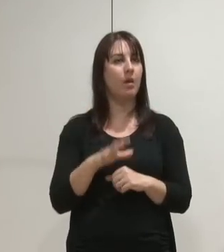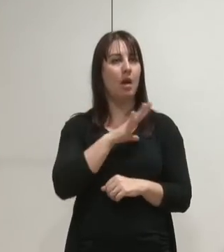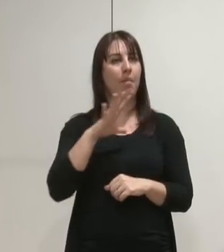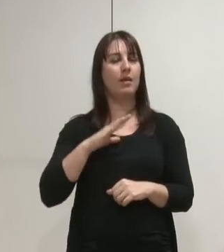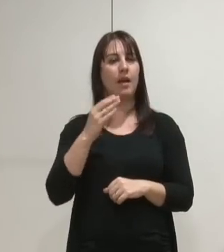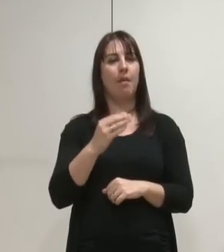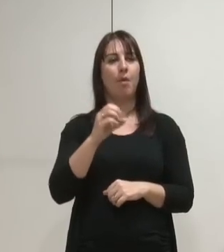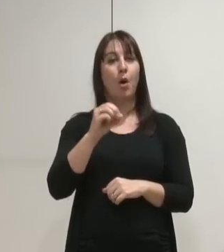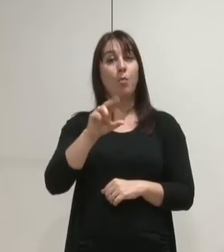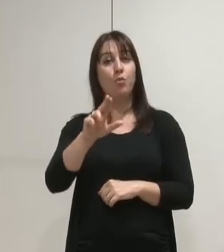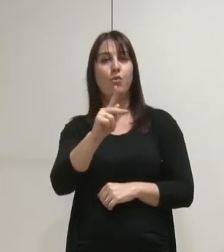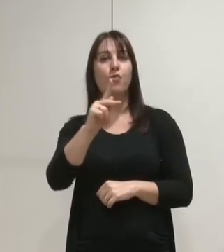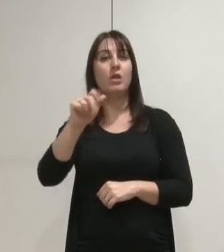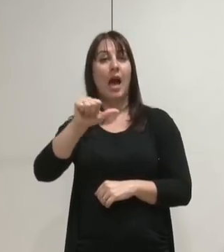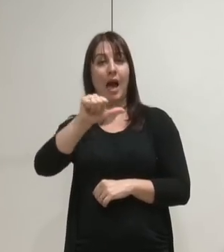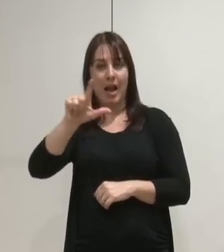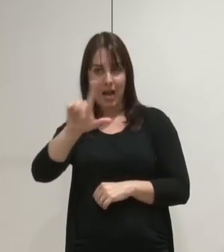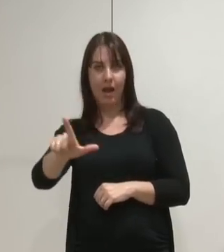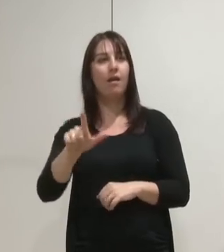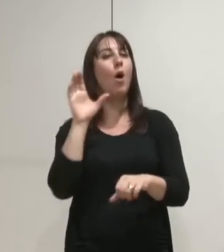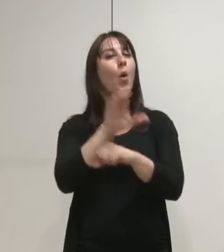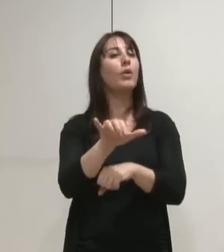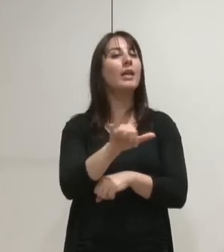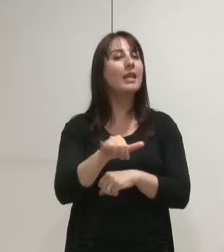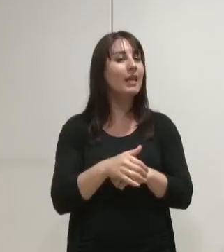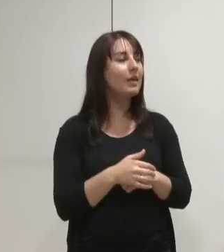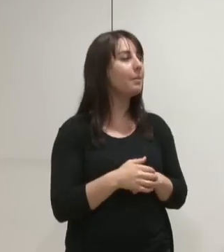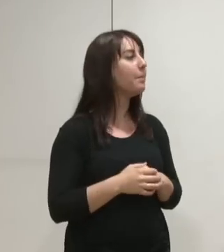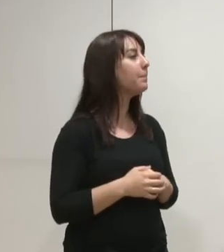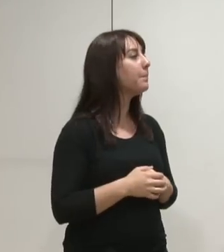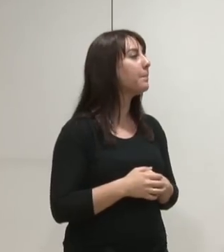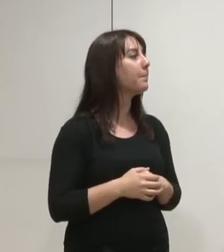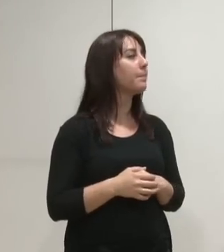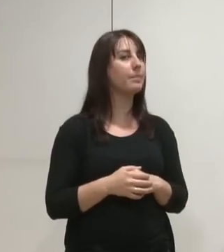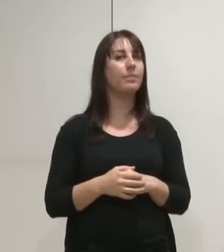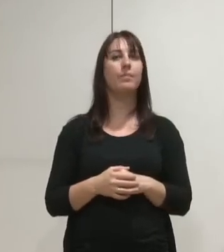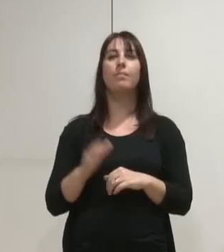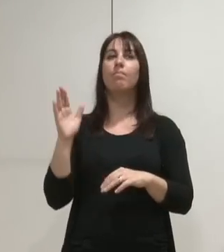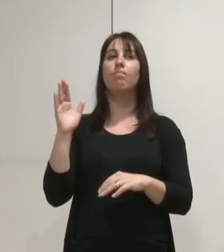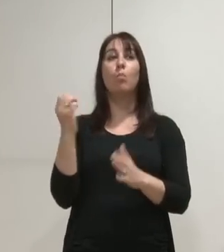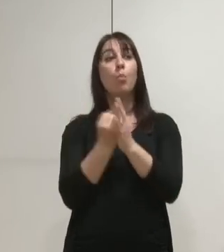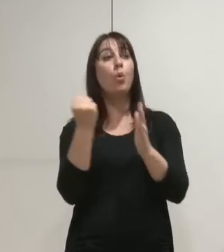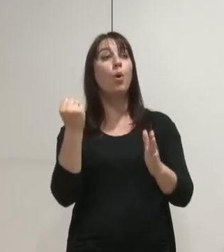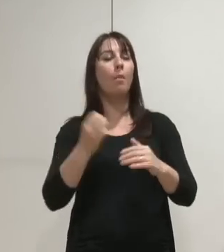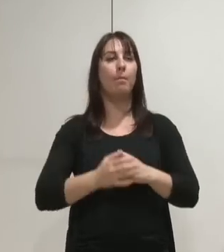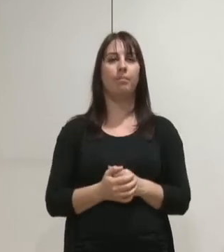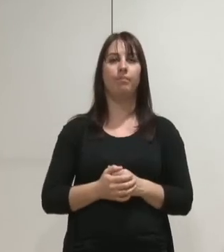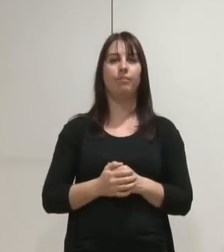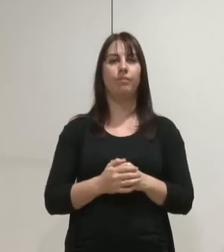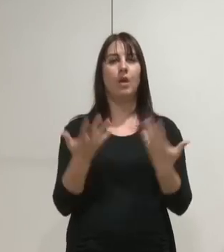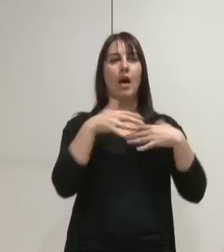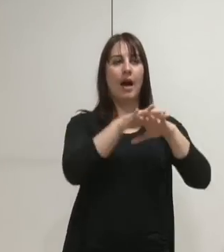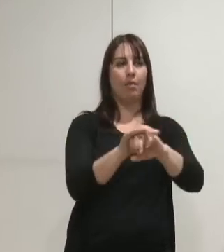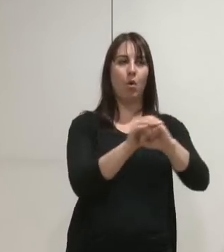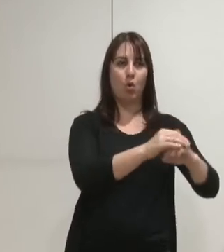bouala comme indiqué qui vote contre qui vote pour rassemblement de